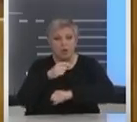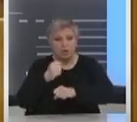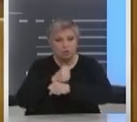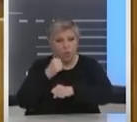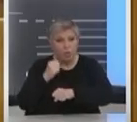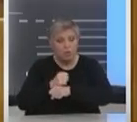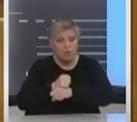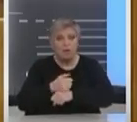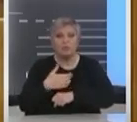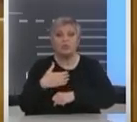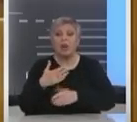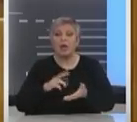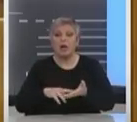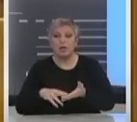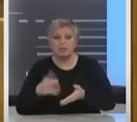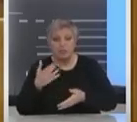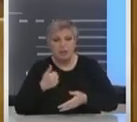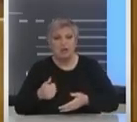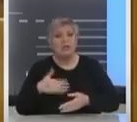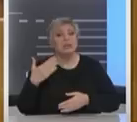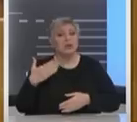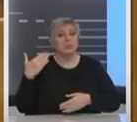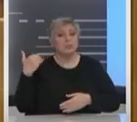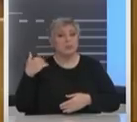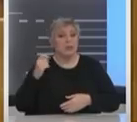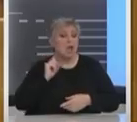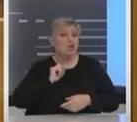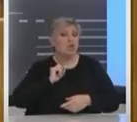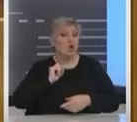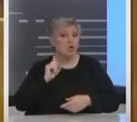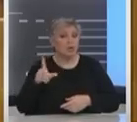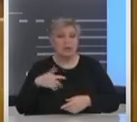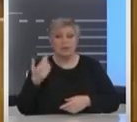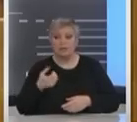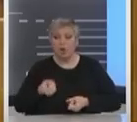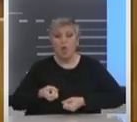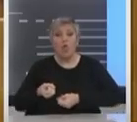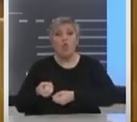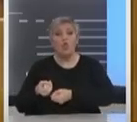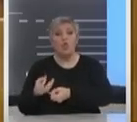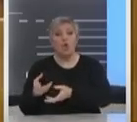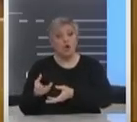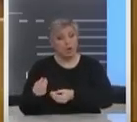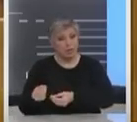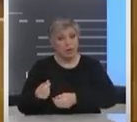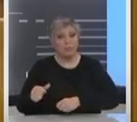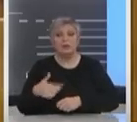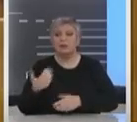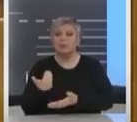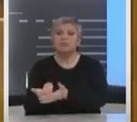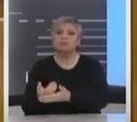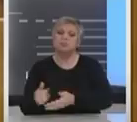όλους αυτούς που εξαναγκάστηκαν την περίοδο των γιορτών να επιστρέψουν το εορταστικό δώρο και χάρη στην παρέμβαση του